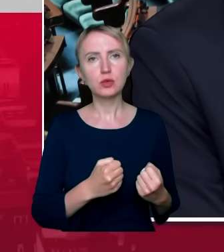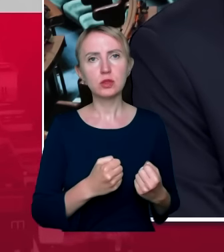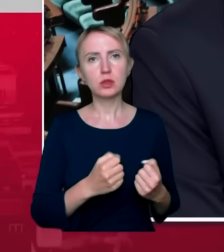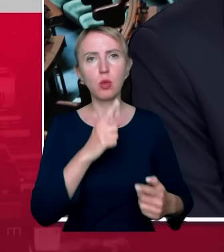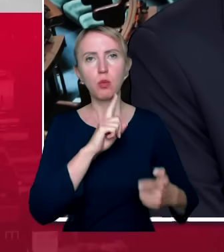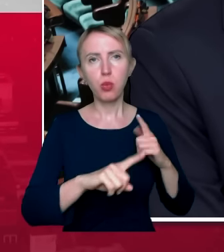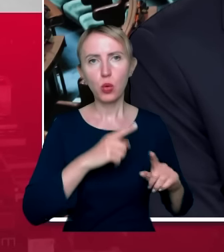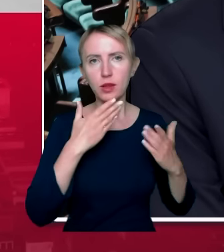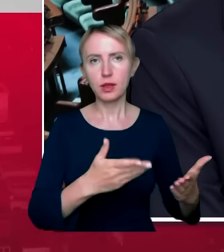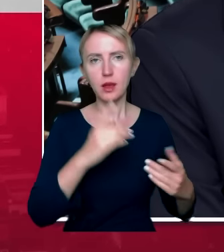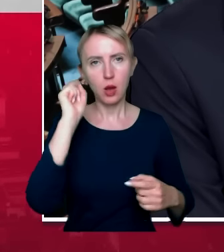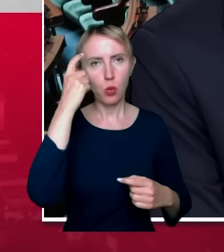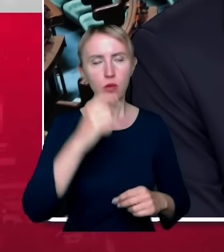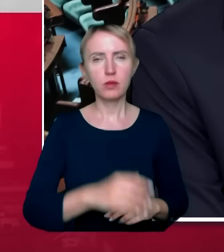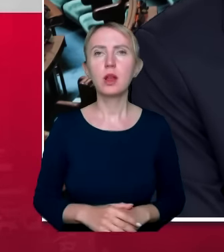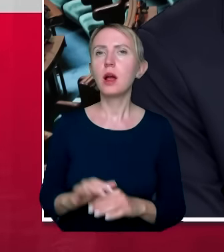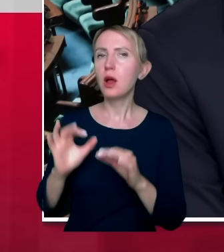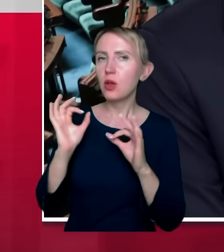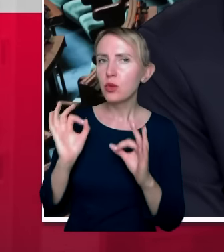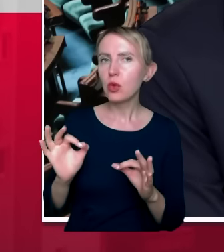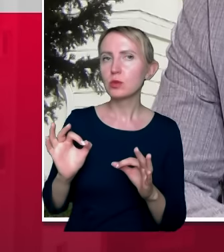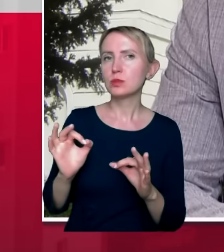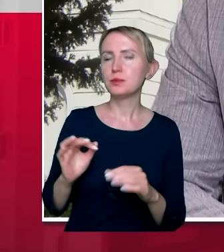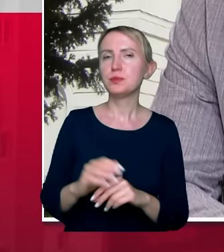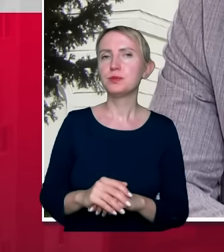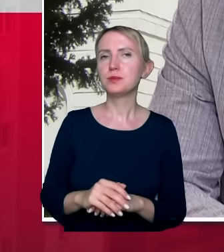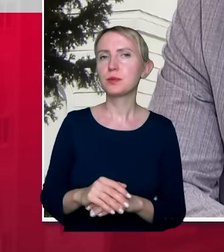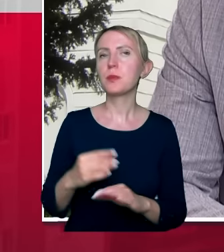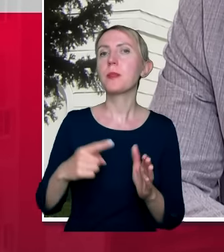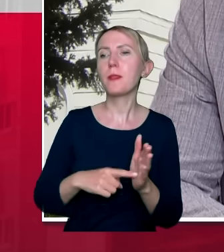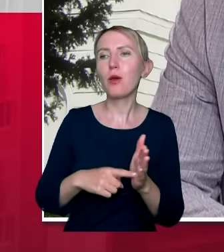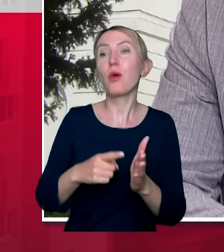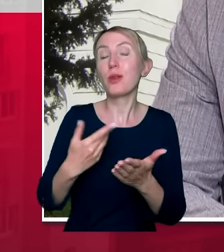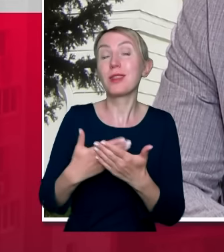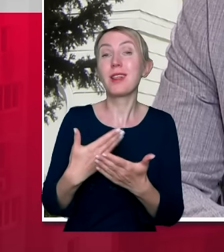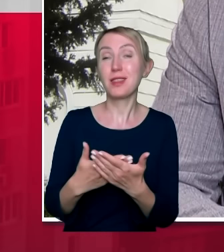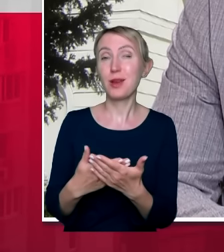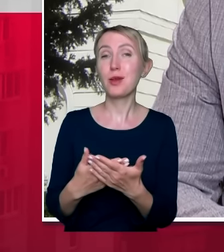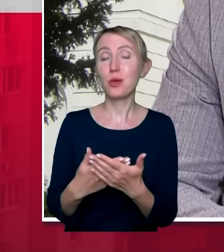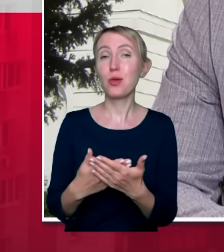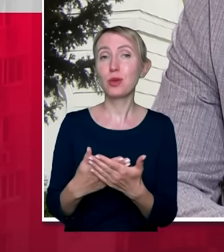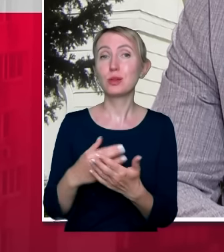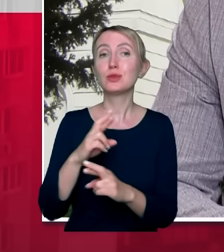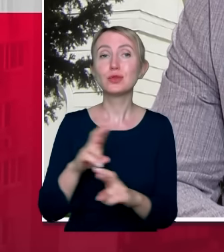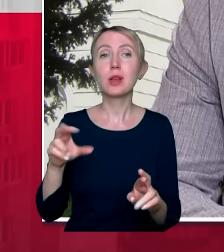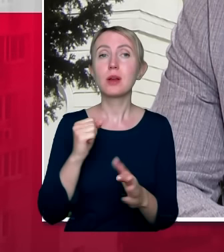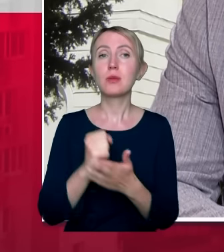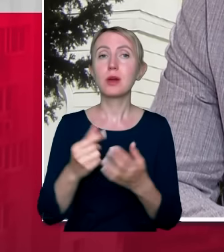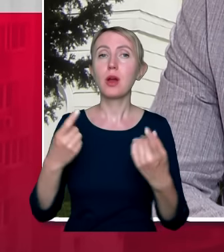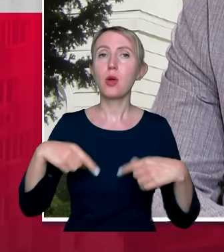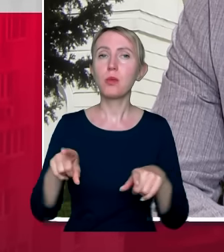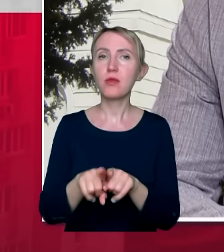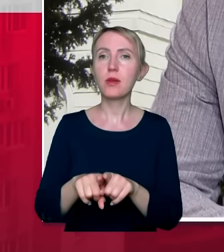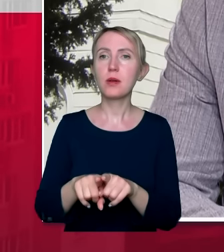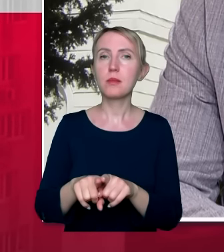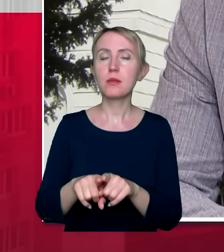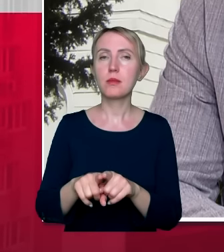polityce. No dobrze, no ale to właśnie tym bardziej Rzecznik Praw Obywatelskich jest